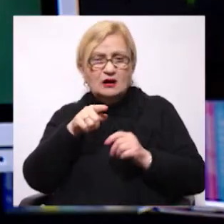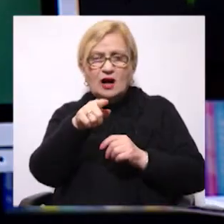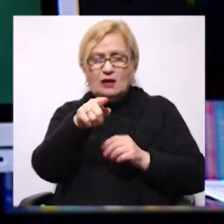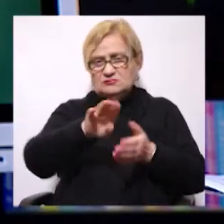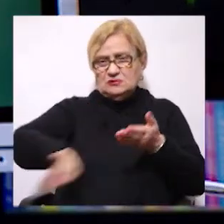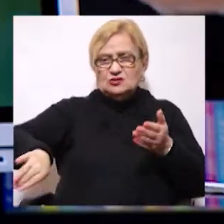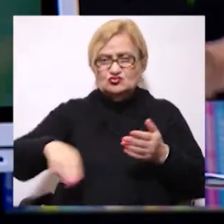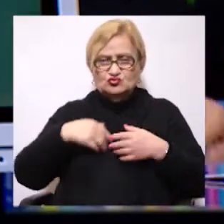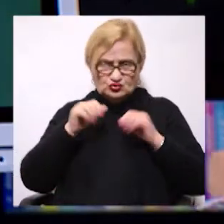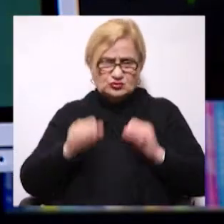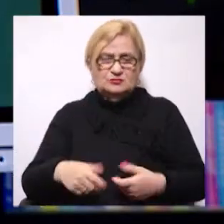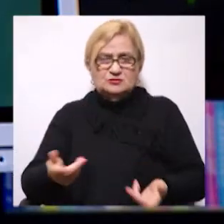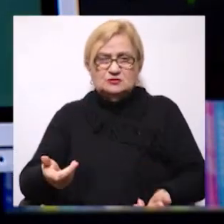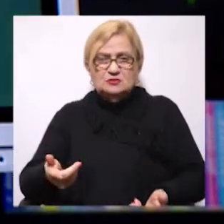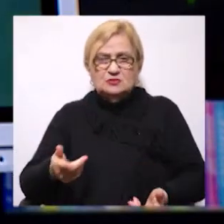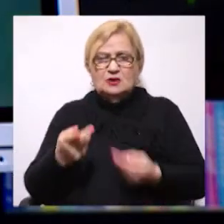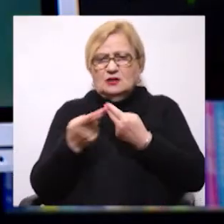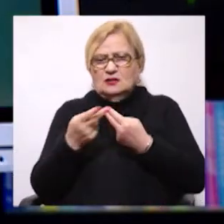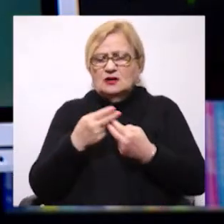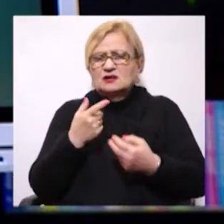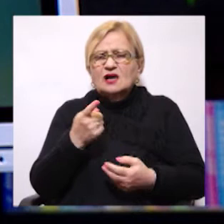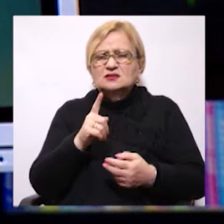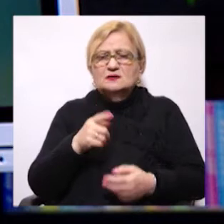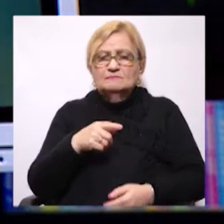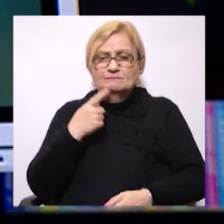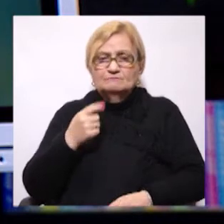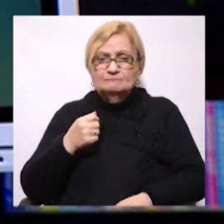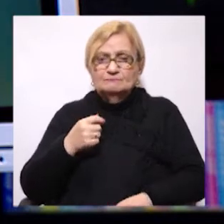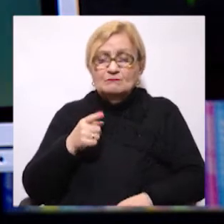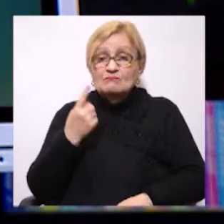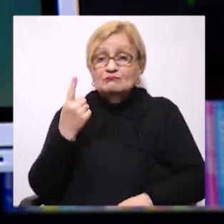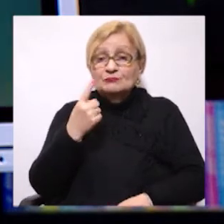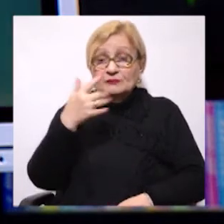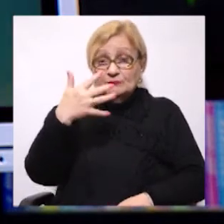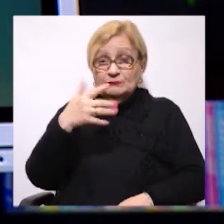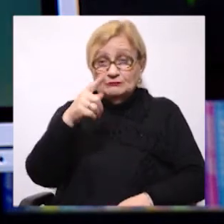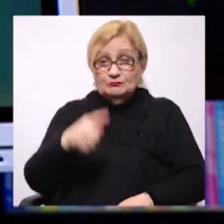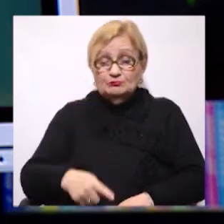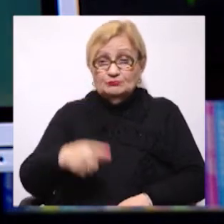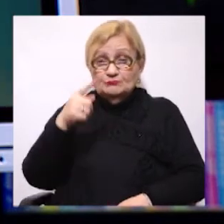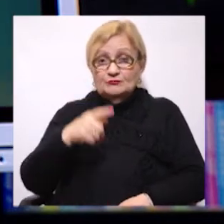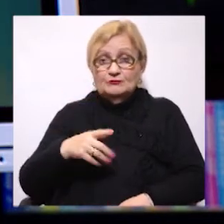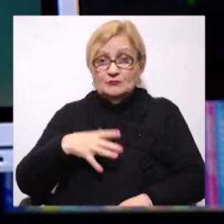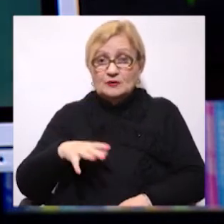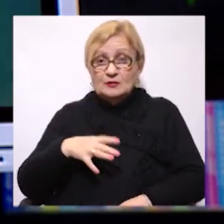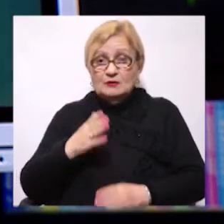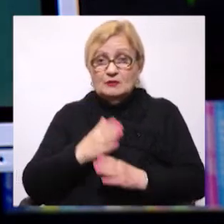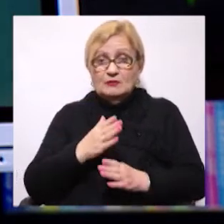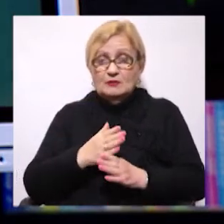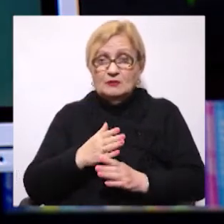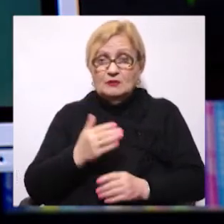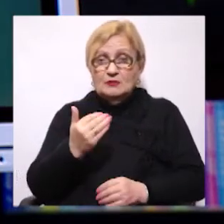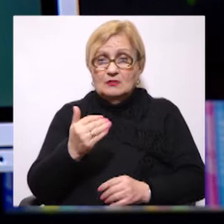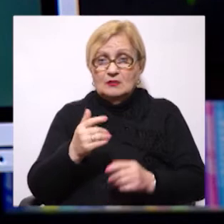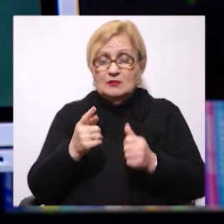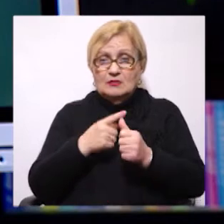გამოყენების გარეშე და რას გულისხმობდა. თითოეულ ასოს, ასობგერას ქართულ ანბანში დღეს აქვს სიტყვად